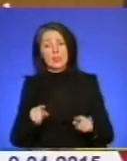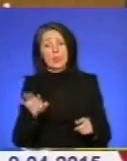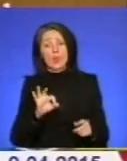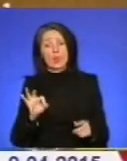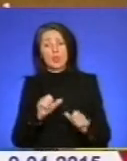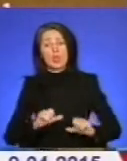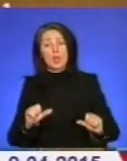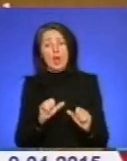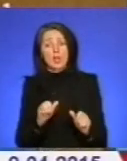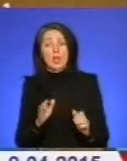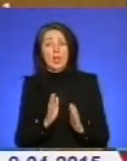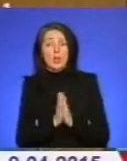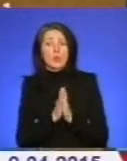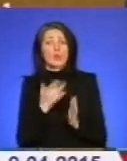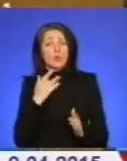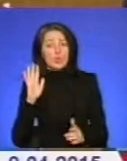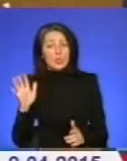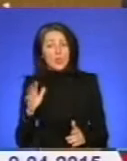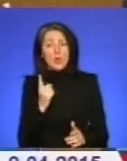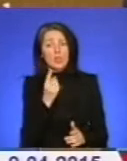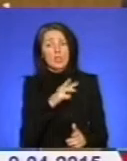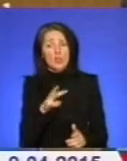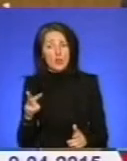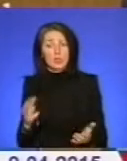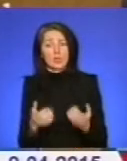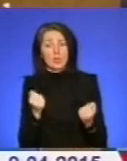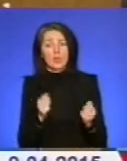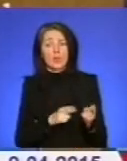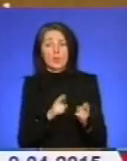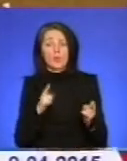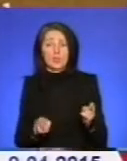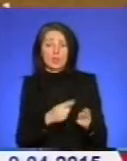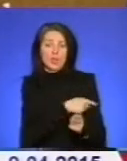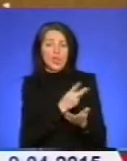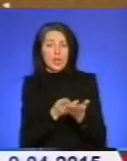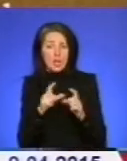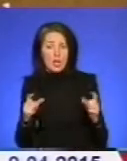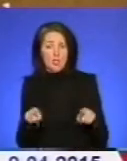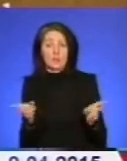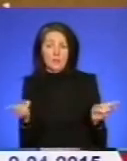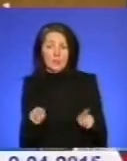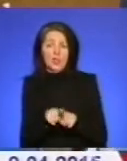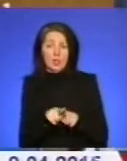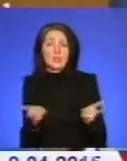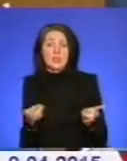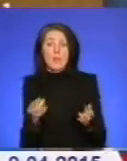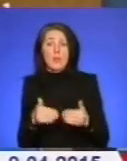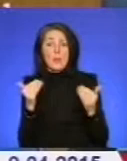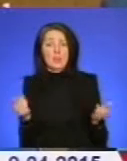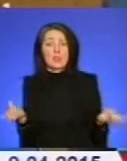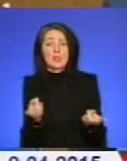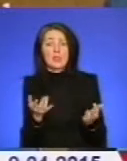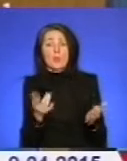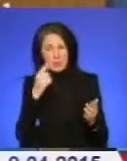закликаємо проголосувати. Мільйон на підтримку залізничної лікарні. Так, треба більше. Але треба знати, звідки